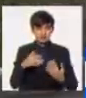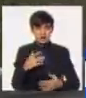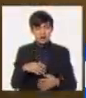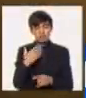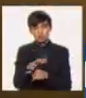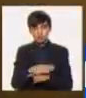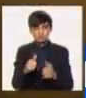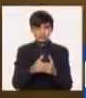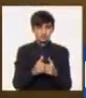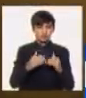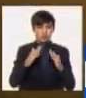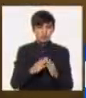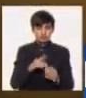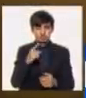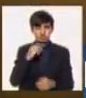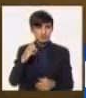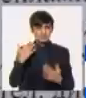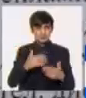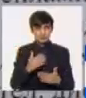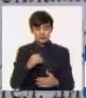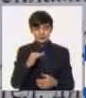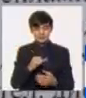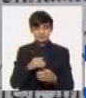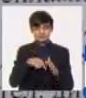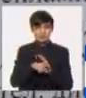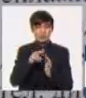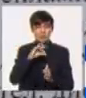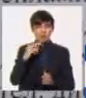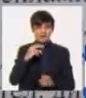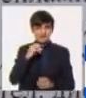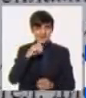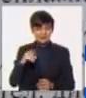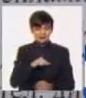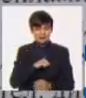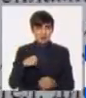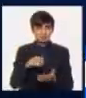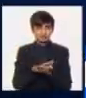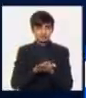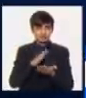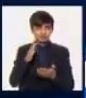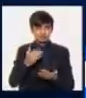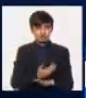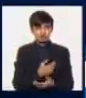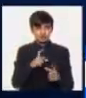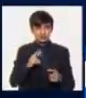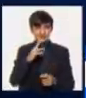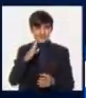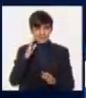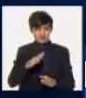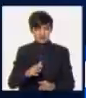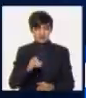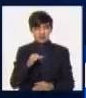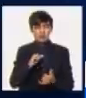детьми возле подъезда не более получаса. И подъезды горожанам теперь придется мыть самим. Приятного, конечно, мало,